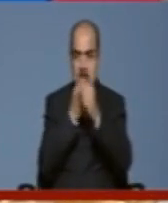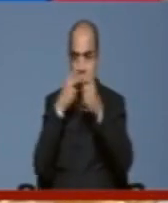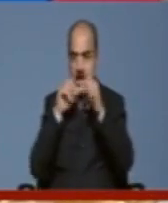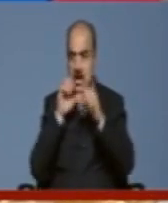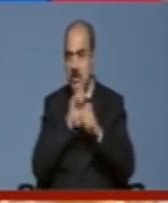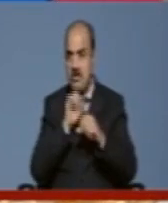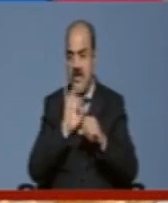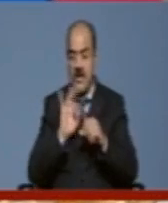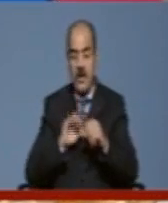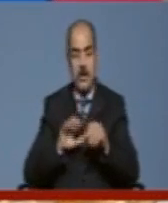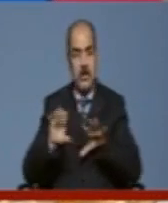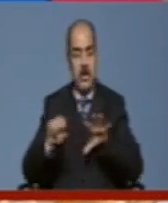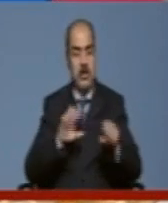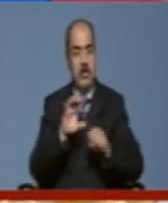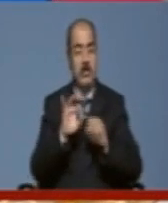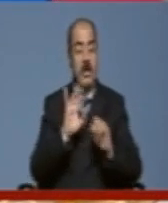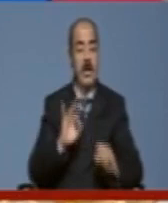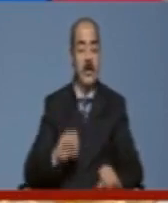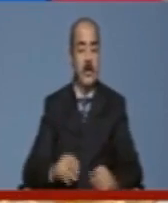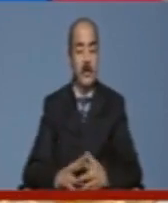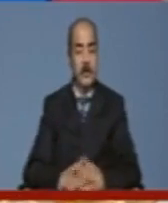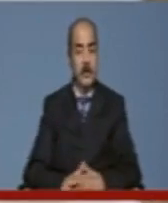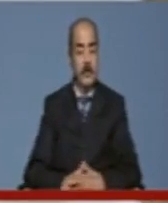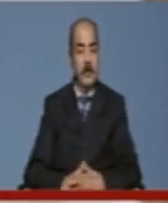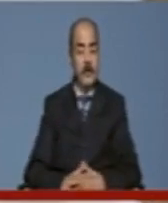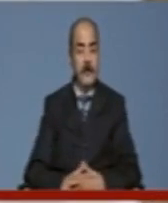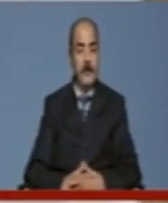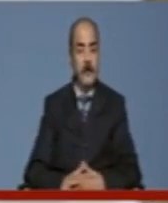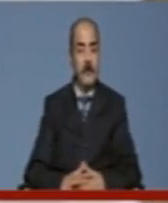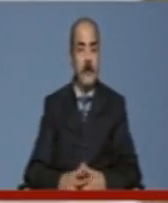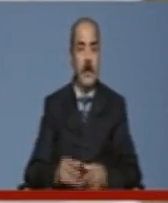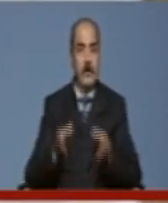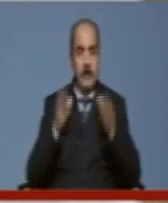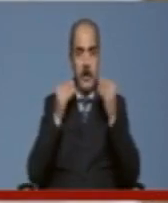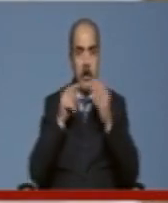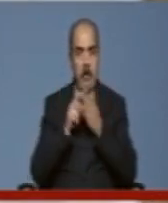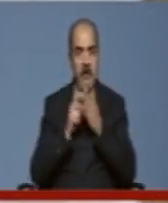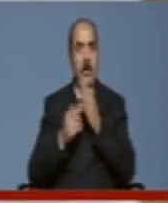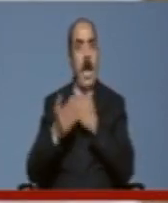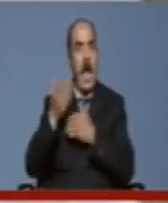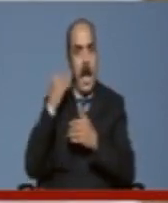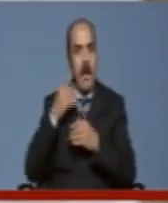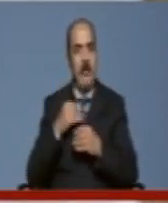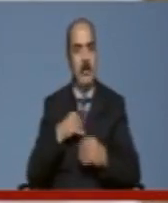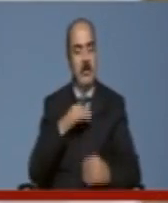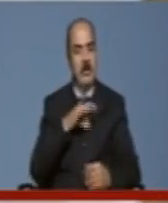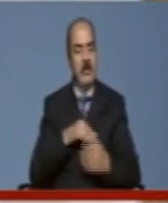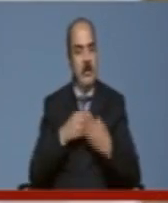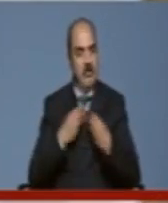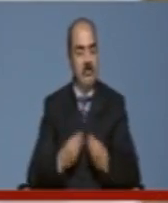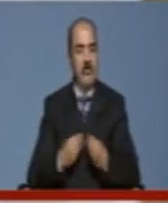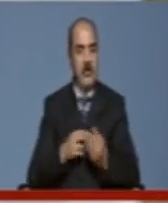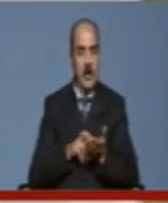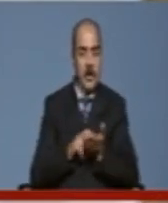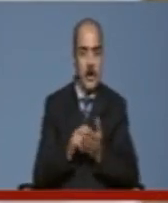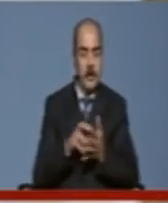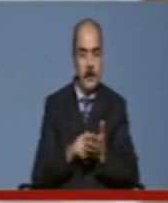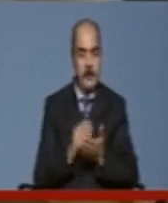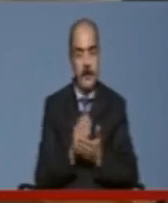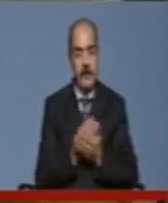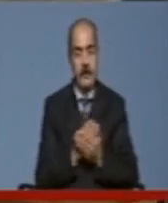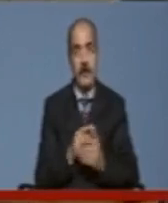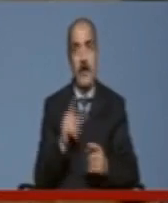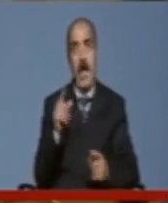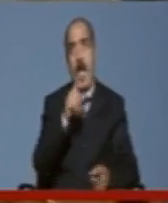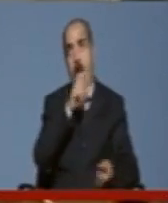أن نتعاون، أن نتعلم دروس التي استخلصناها من تحالف الدولي ضد